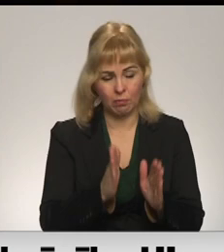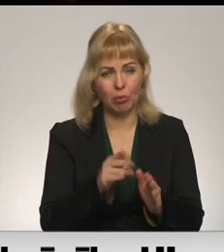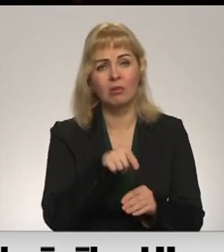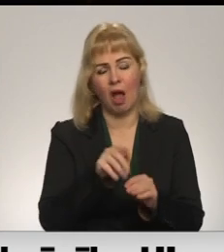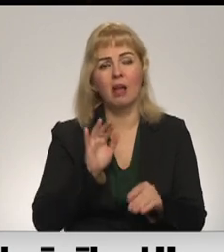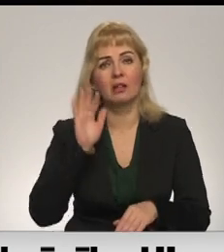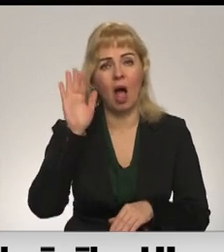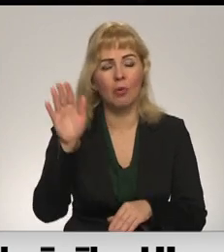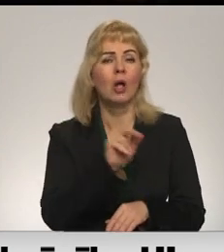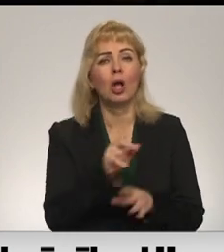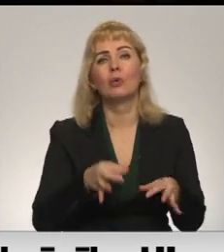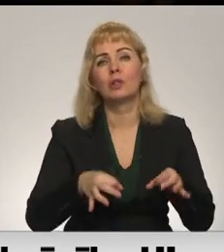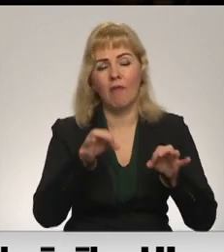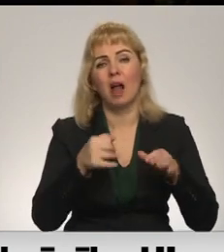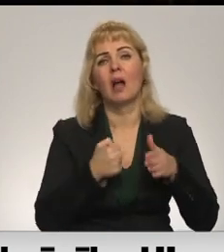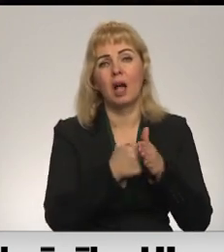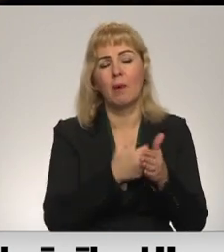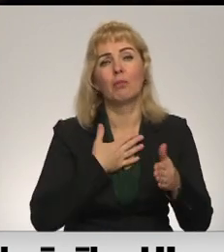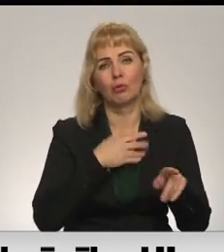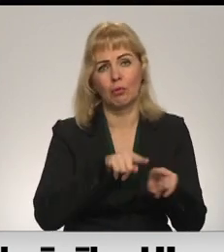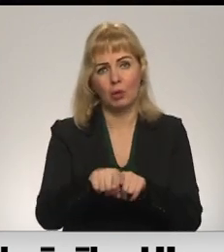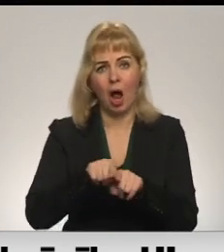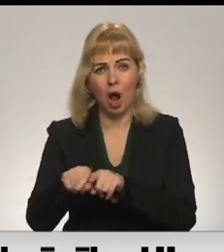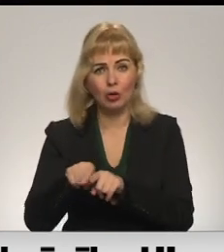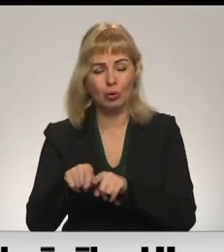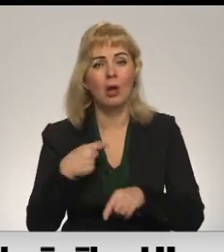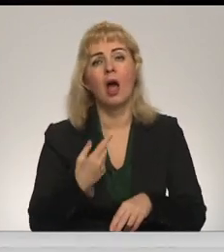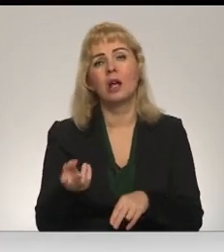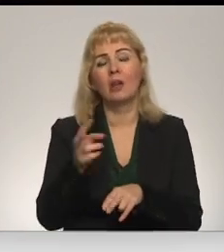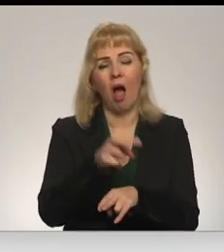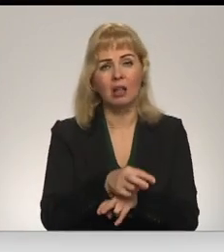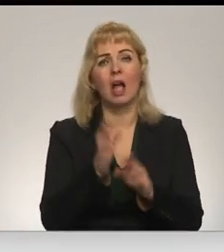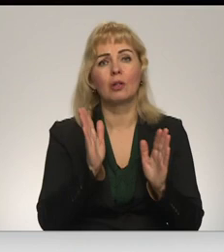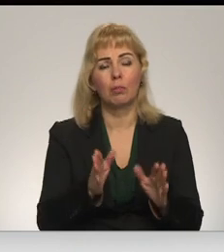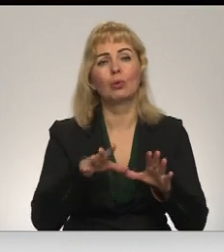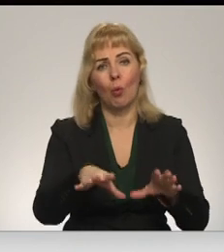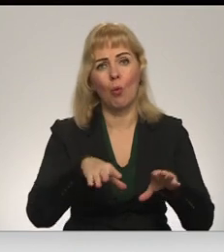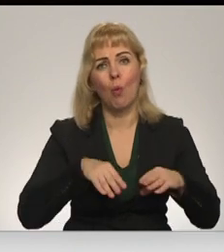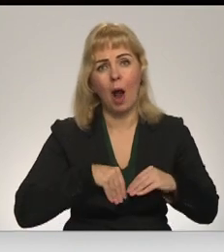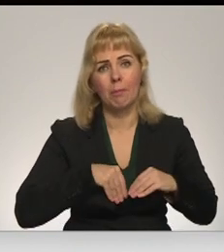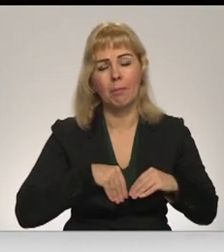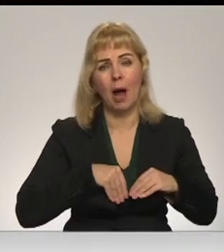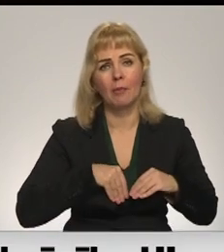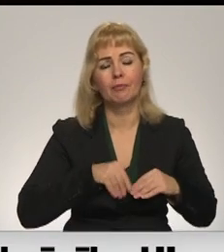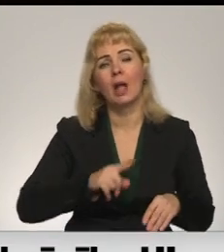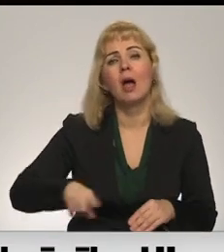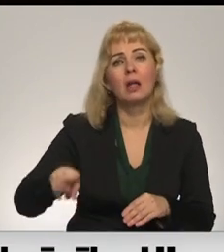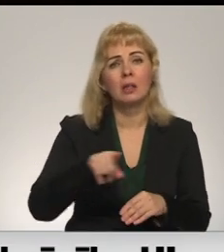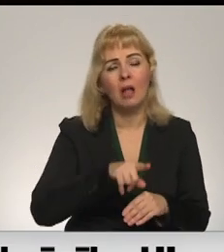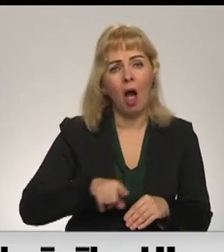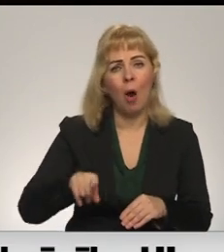nākotne. Svarīgi atbalstīt mūsu brāļus. Es atnācu, lai būtu kopā ar tautu kaut